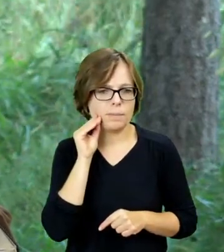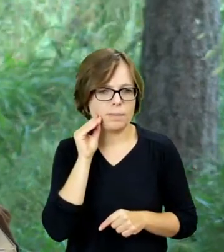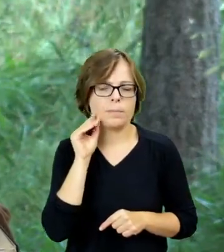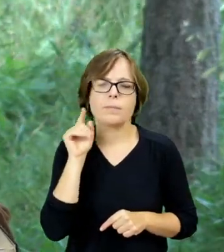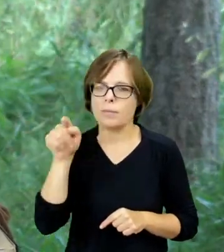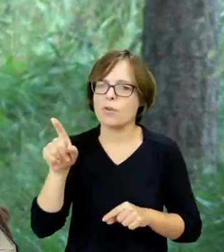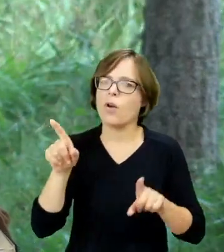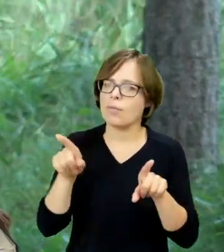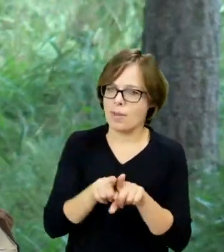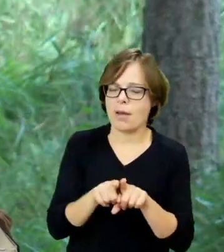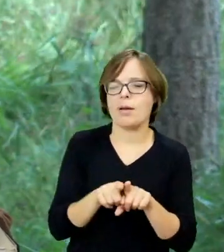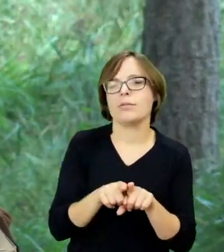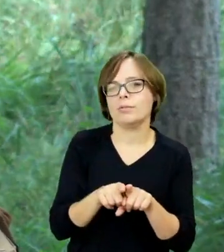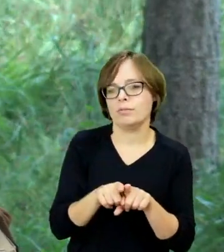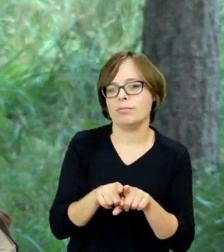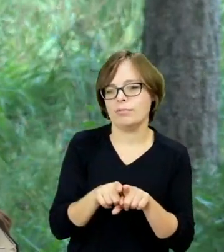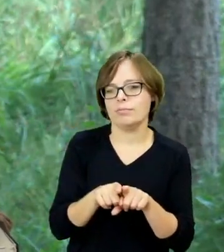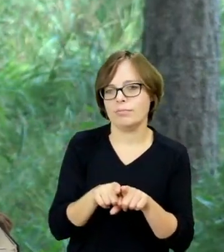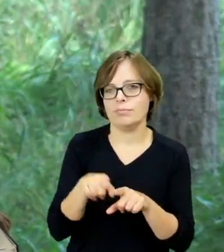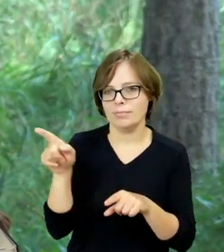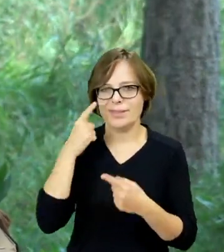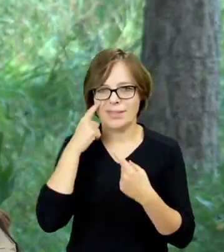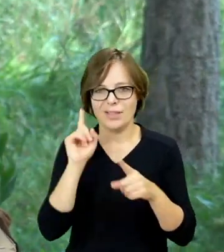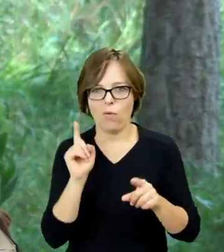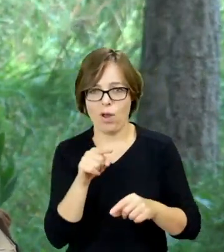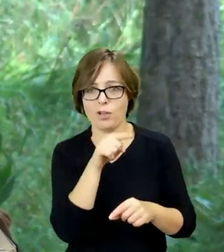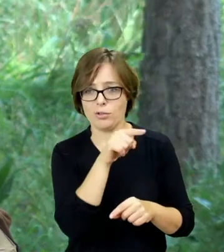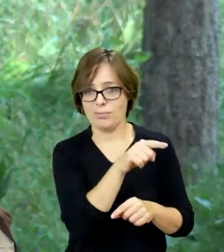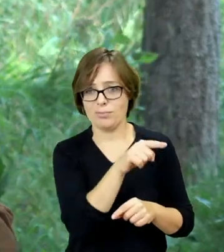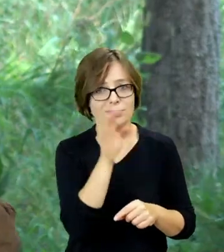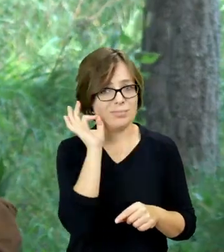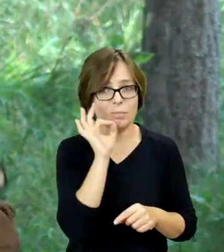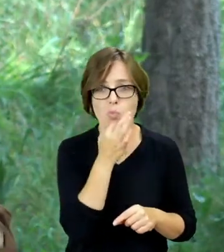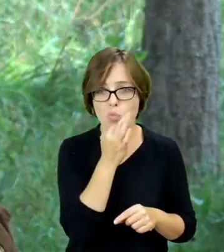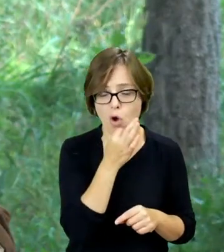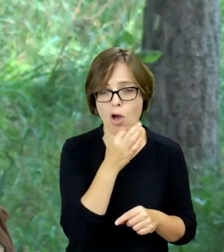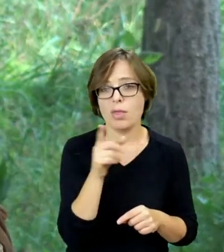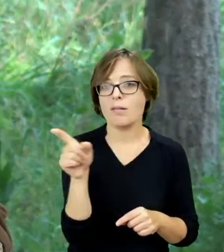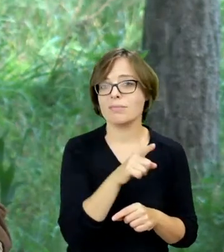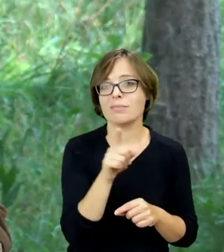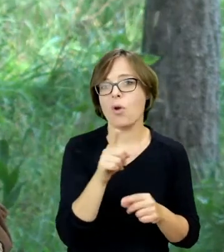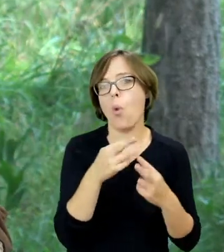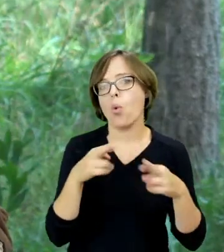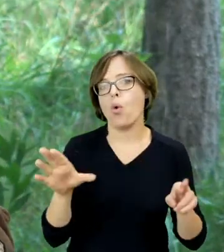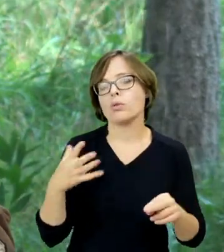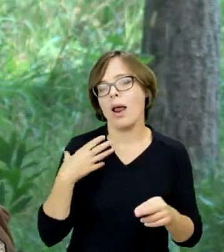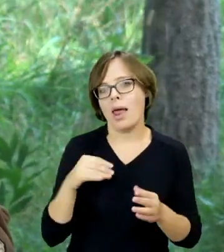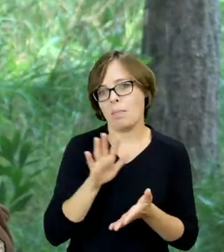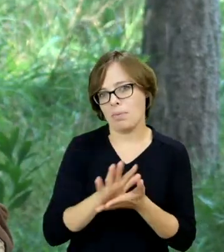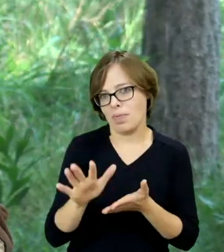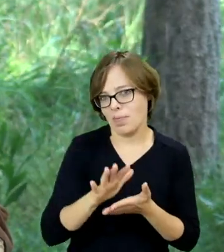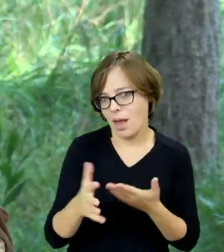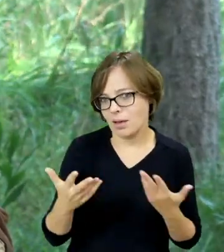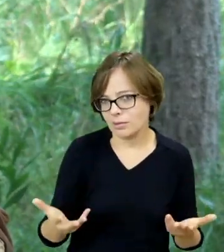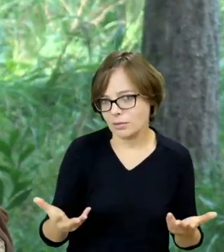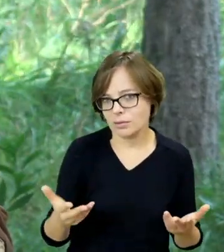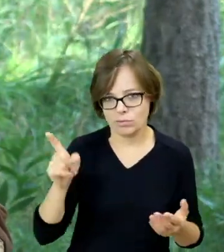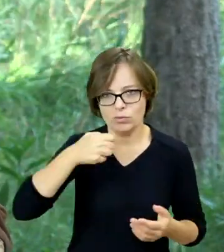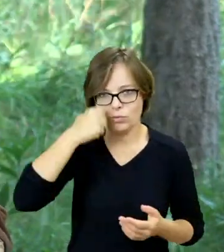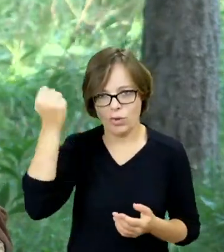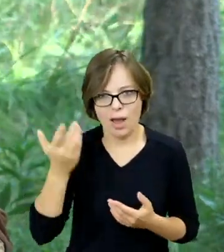dostrzegł w tej młodej, 15 lat od niego przecież młodszej